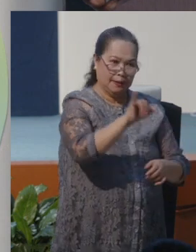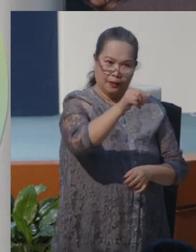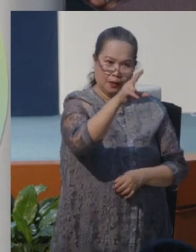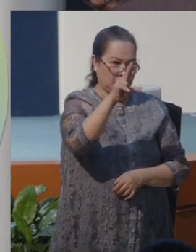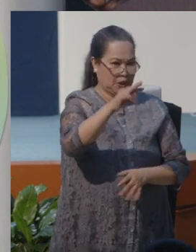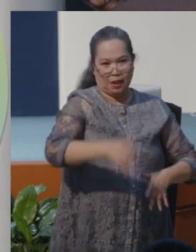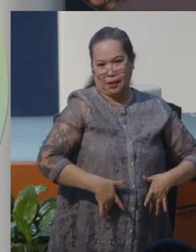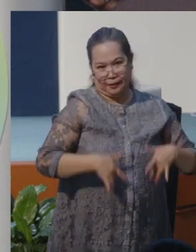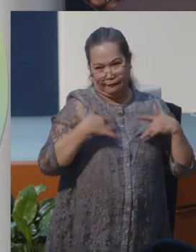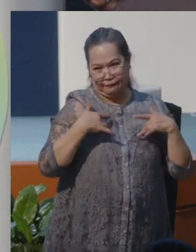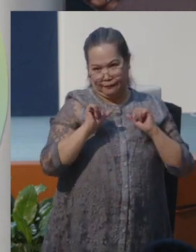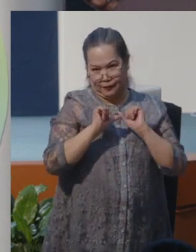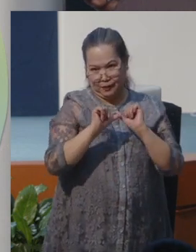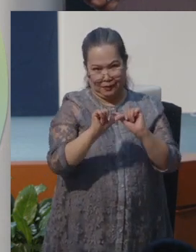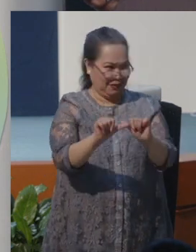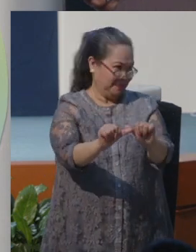John.